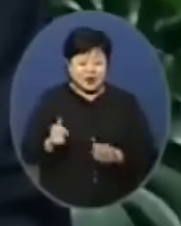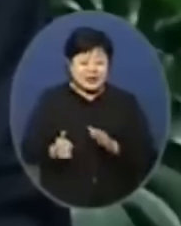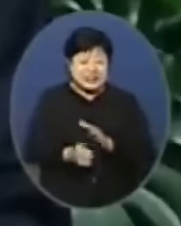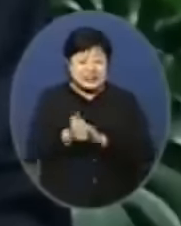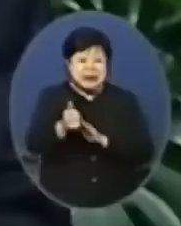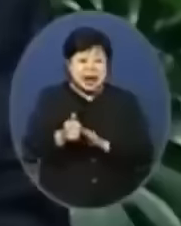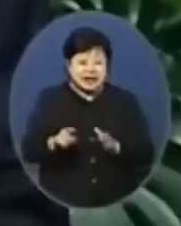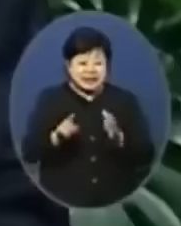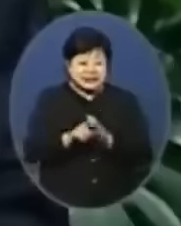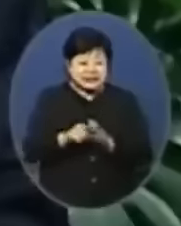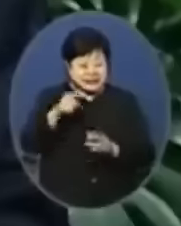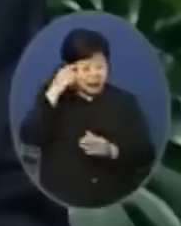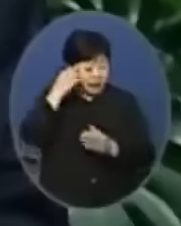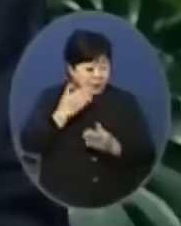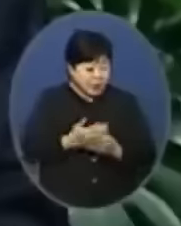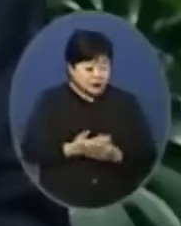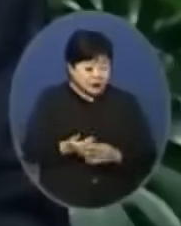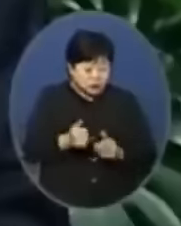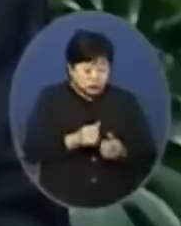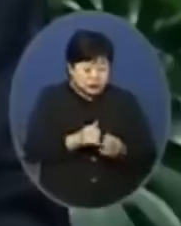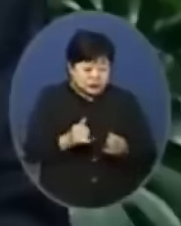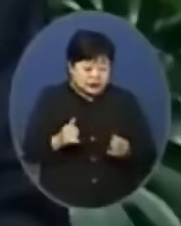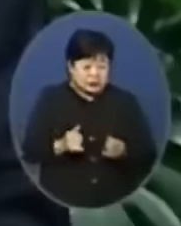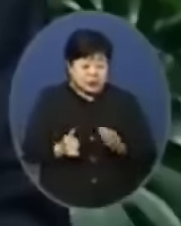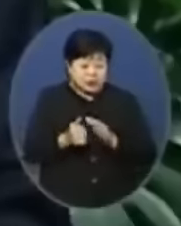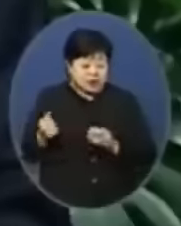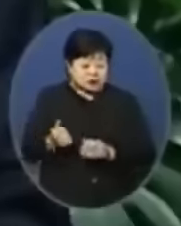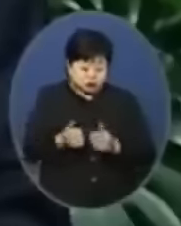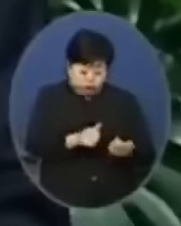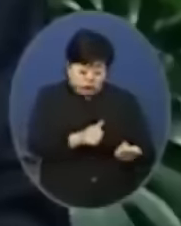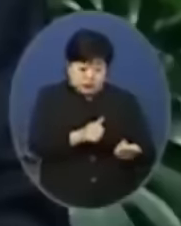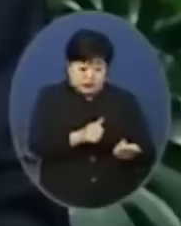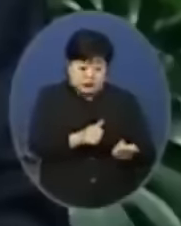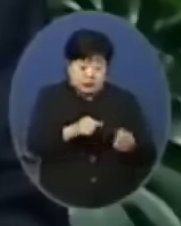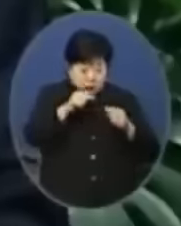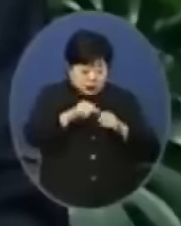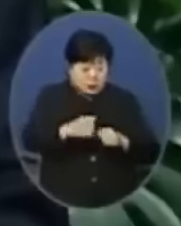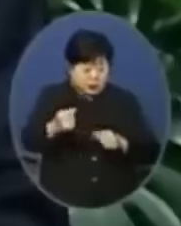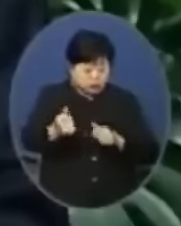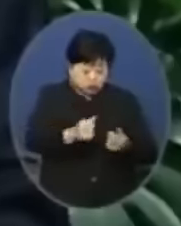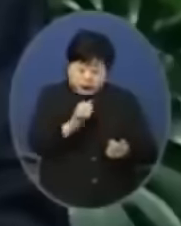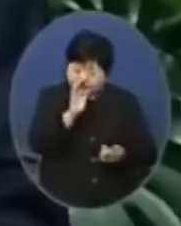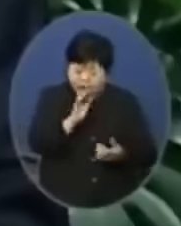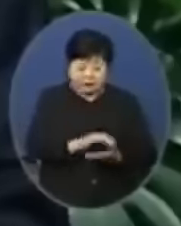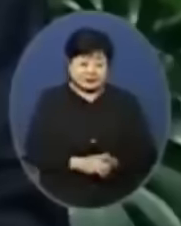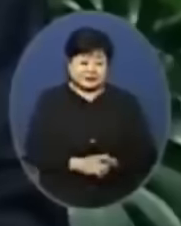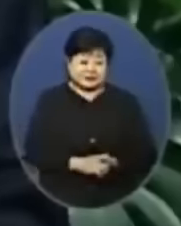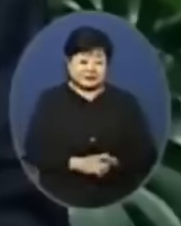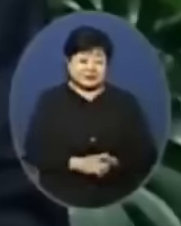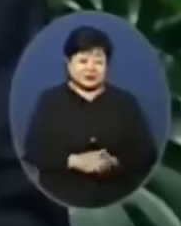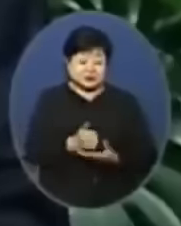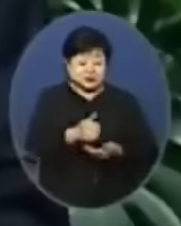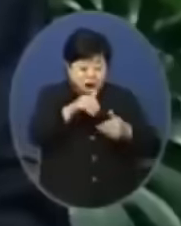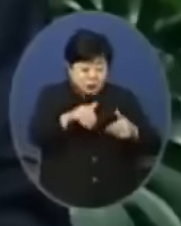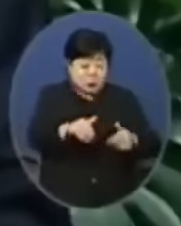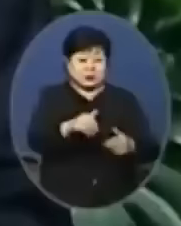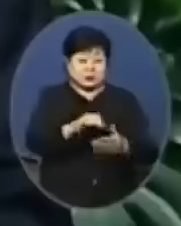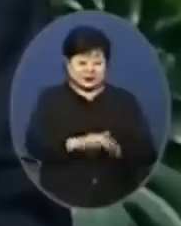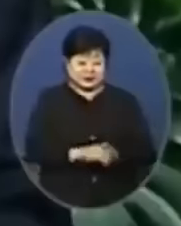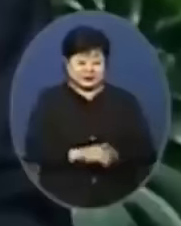것입니다. 그는 말하기를 죽어가면서도 희망을 가지고 죽어야지 절망을 가지고 죽으면 안 된다. 그러므로 우리 주의 종이 할